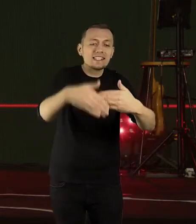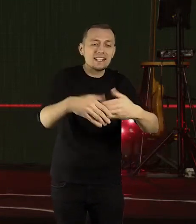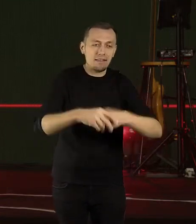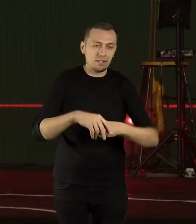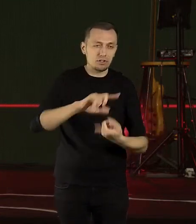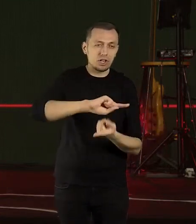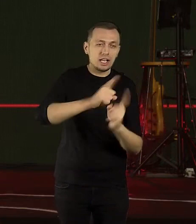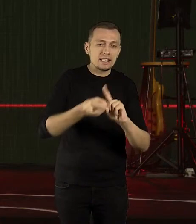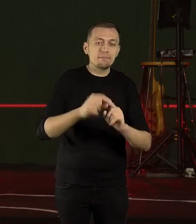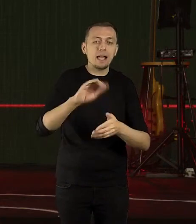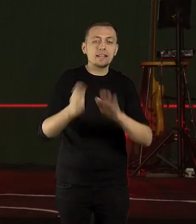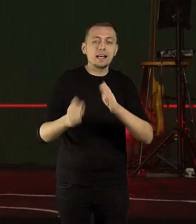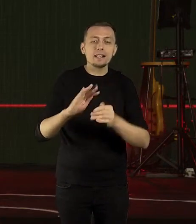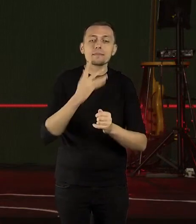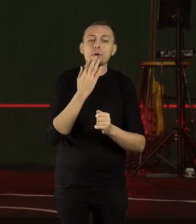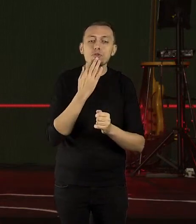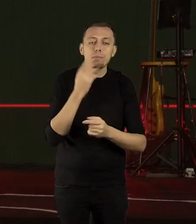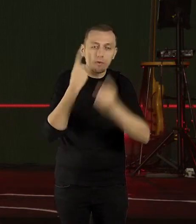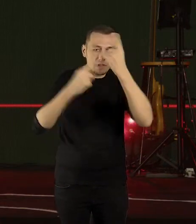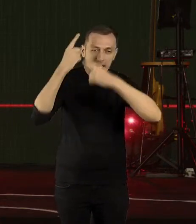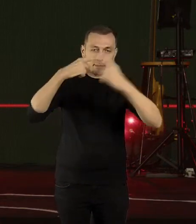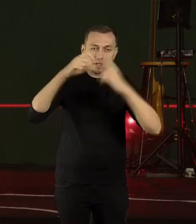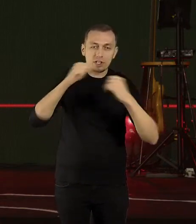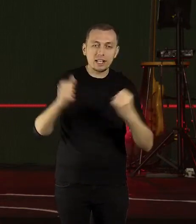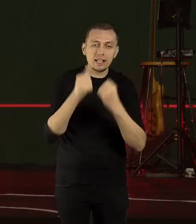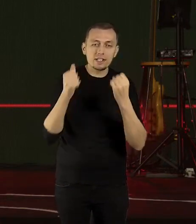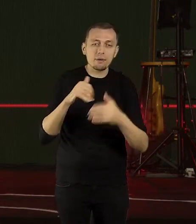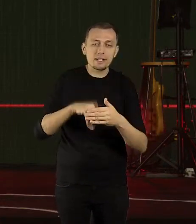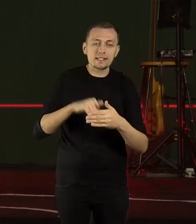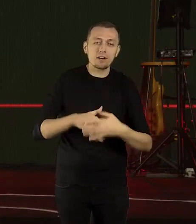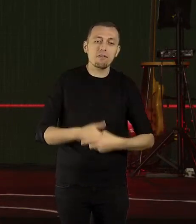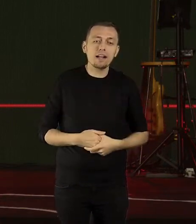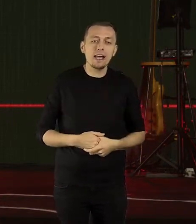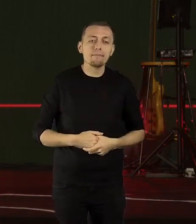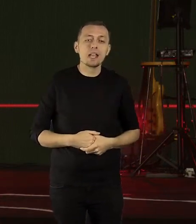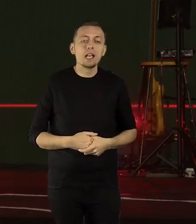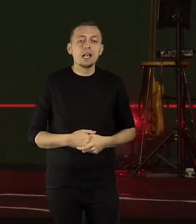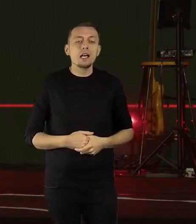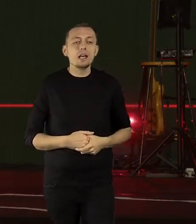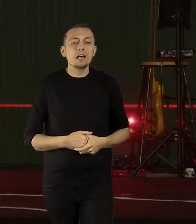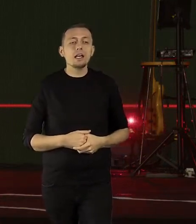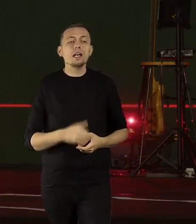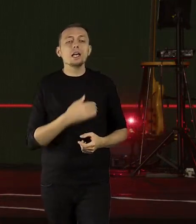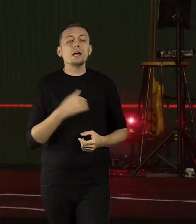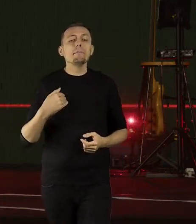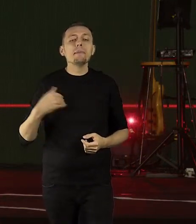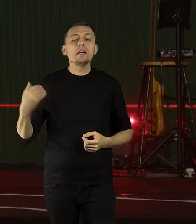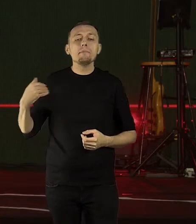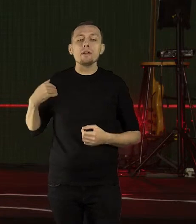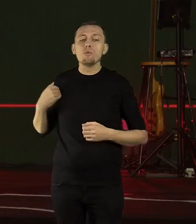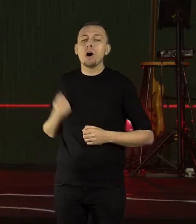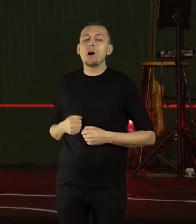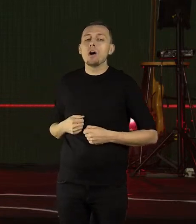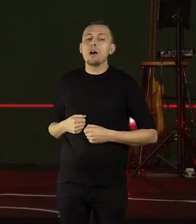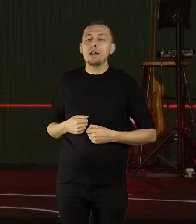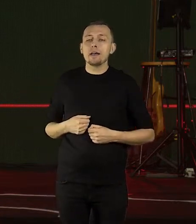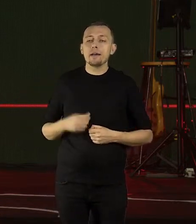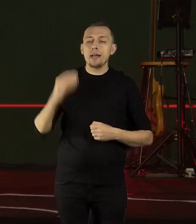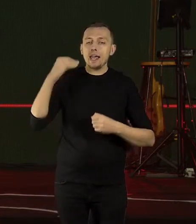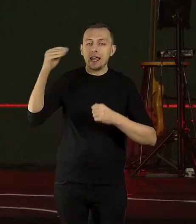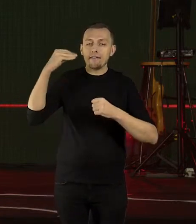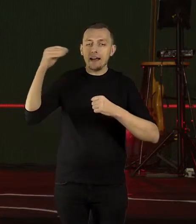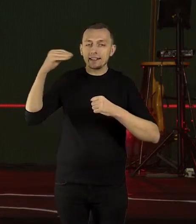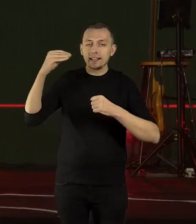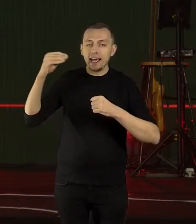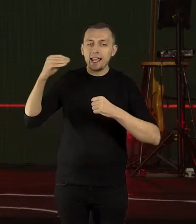działania. Pamiętam chłopaka, który nawrócił się na naszej ewangelizacji i potem przychodził na spotkania i chciał zawsze czytać. Jak czytaliśmy z Biblii, on zawsze